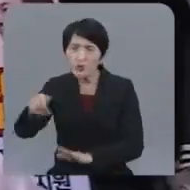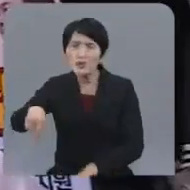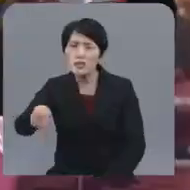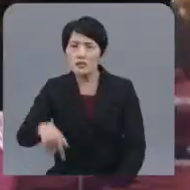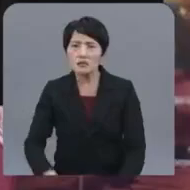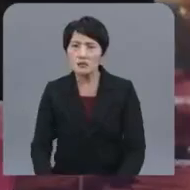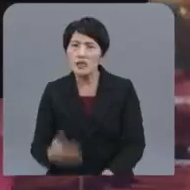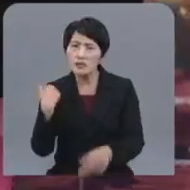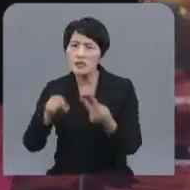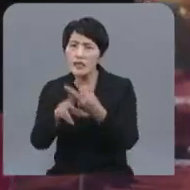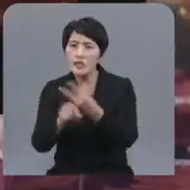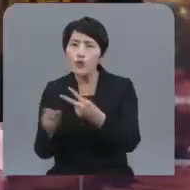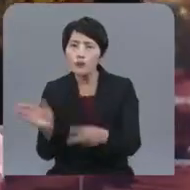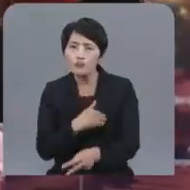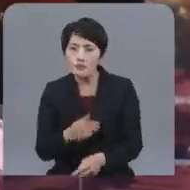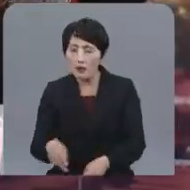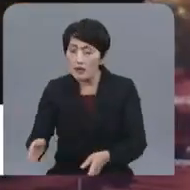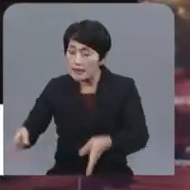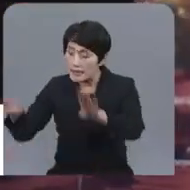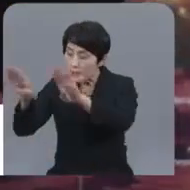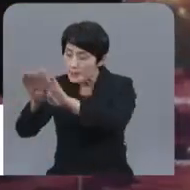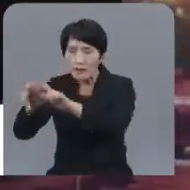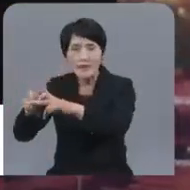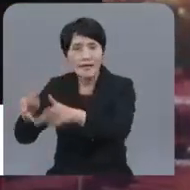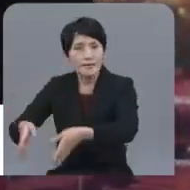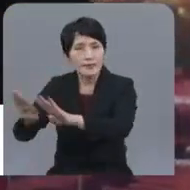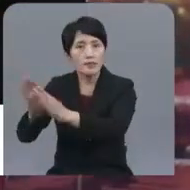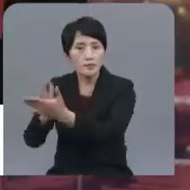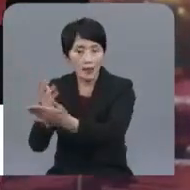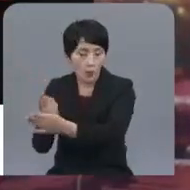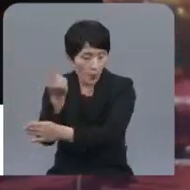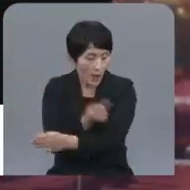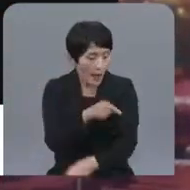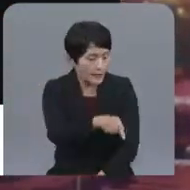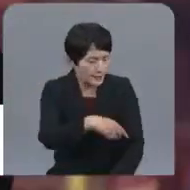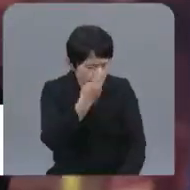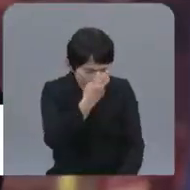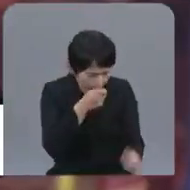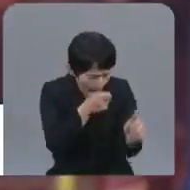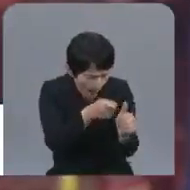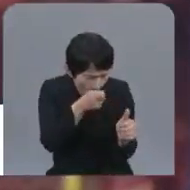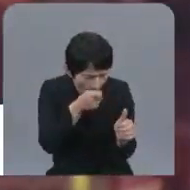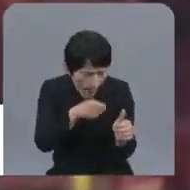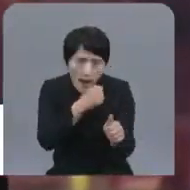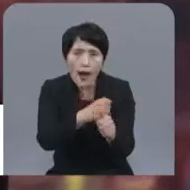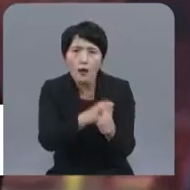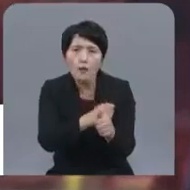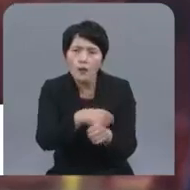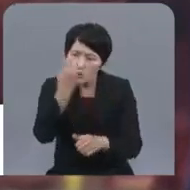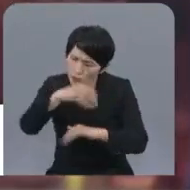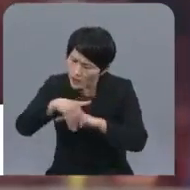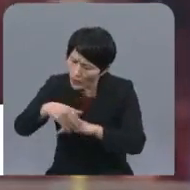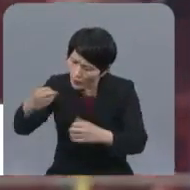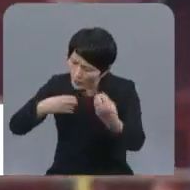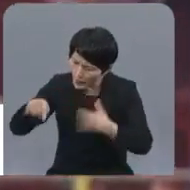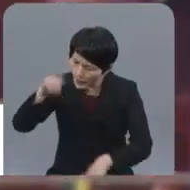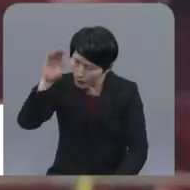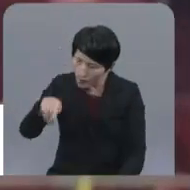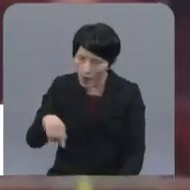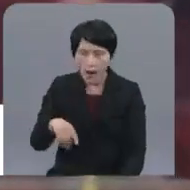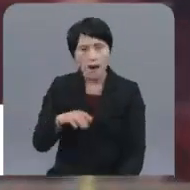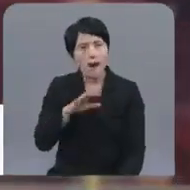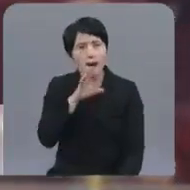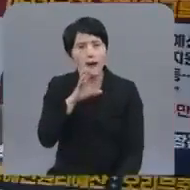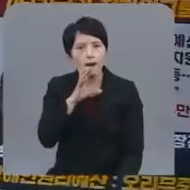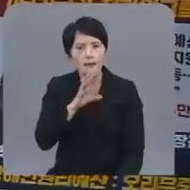Verspätung die Organisation veranstaltete gegen 11 Uhr im U-Bahnhof Rathaus seine Versammlung und setzte die Demonstration